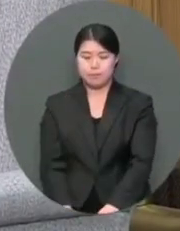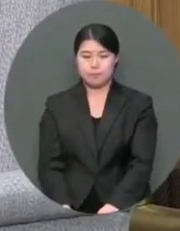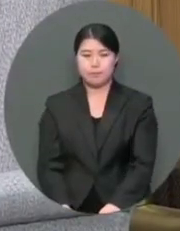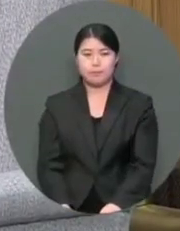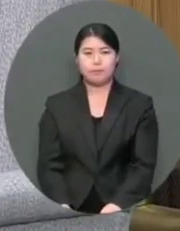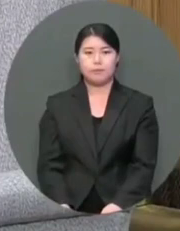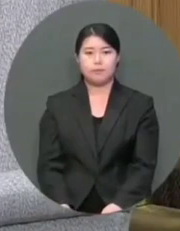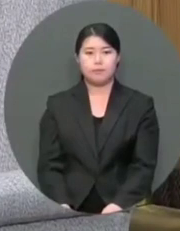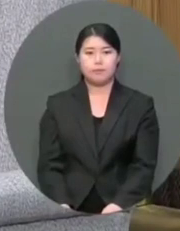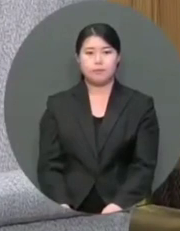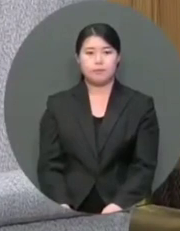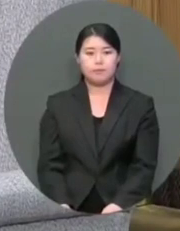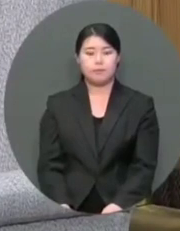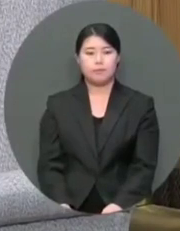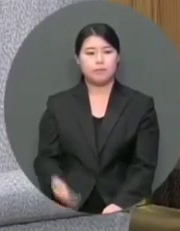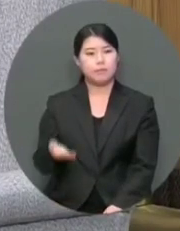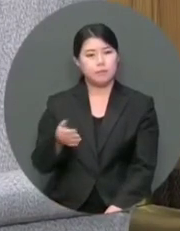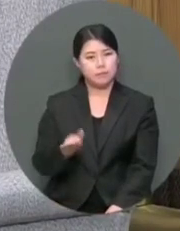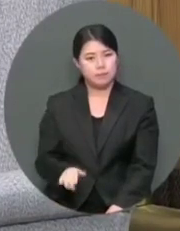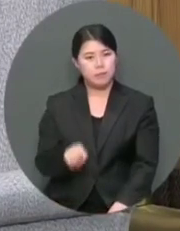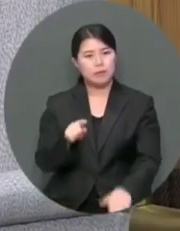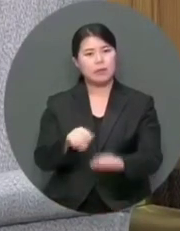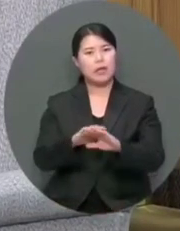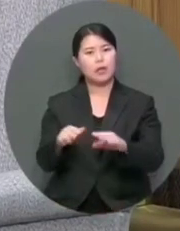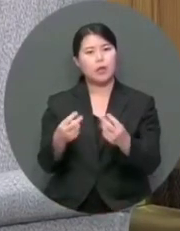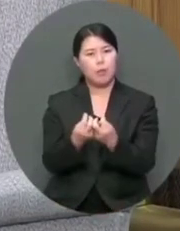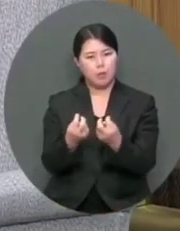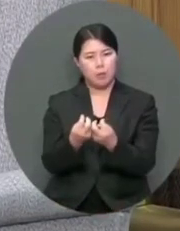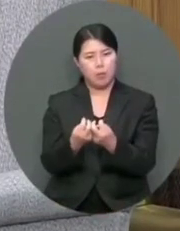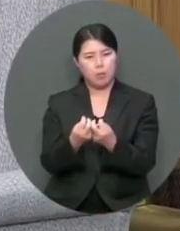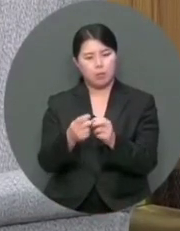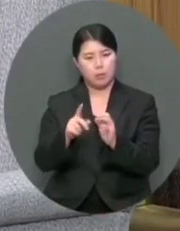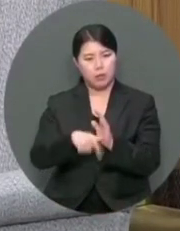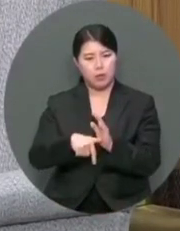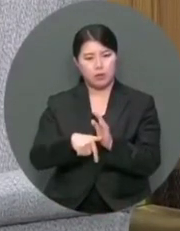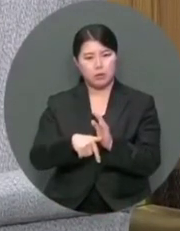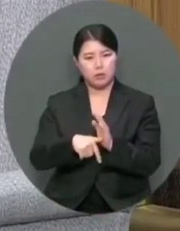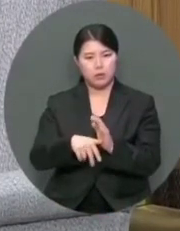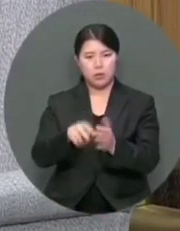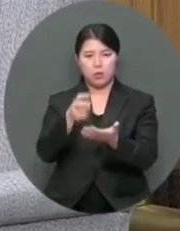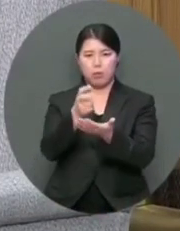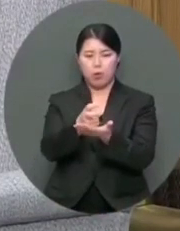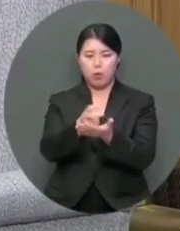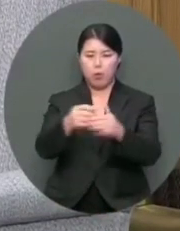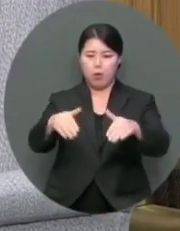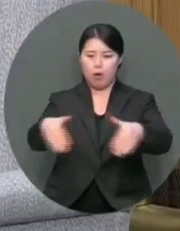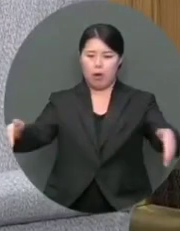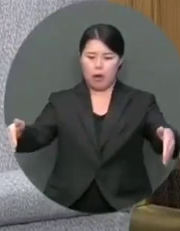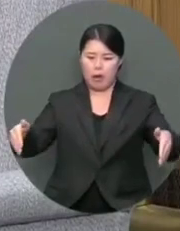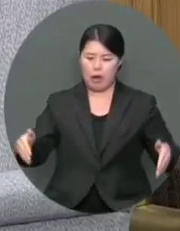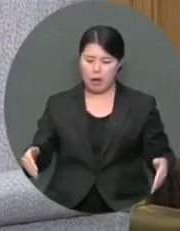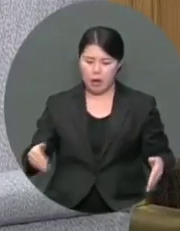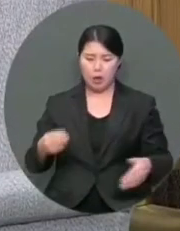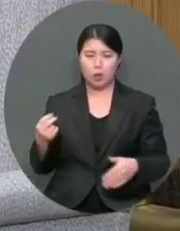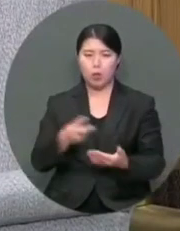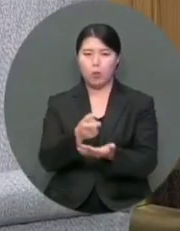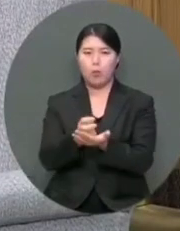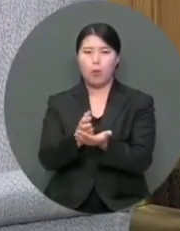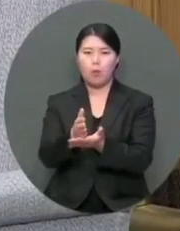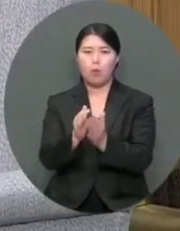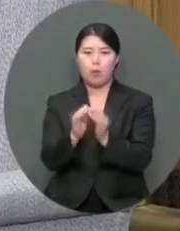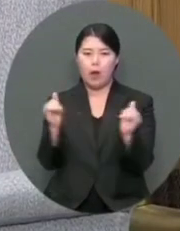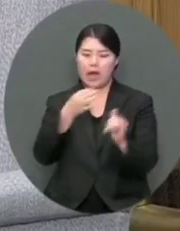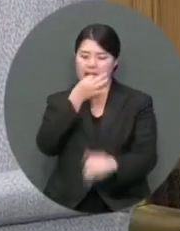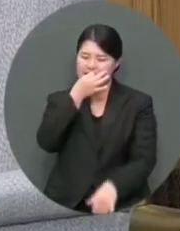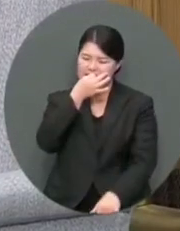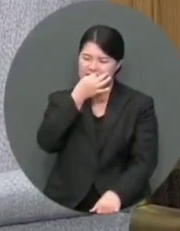그런데 그 해법이 이게 법원 울타리 내 논리나 또는 법관들의 이해관계에 좀